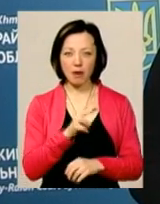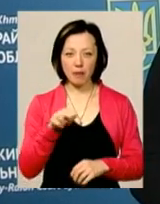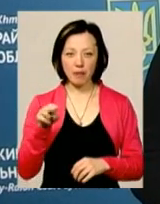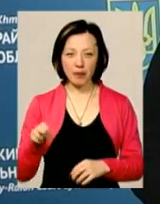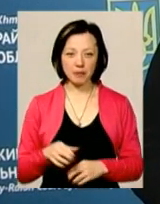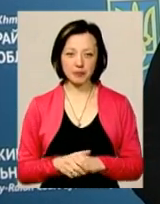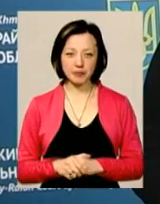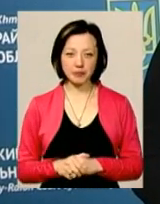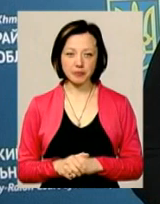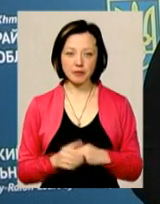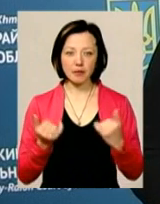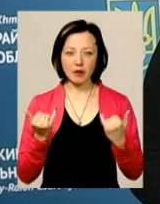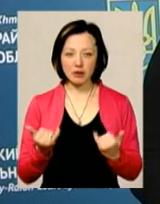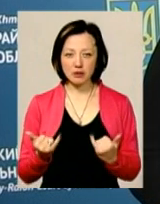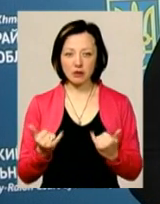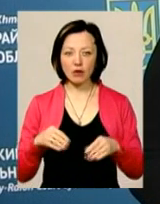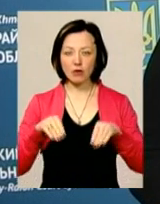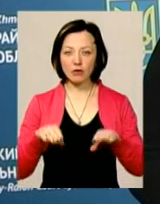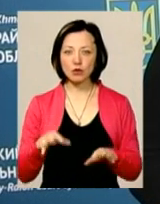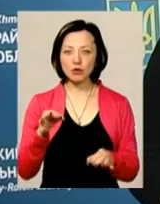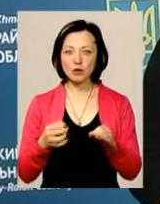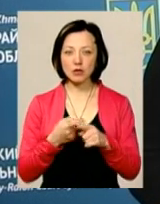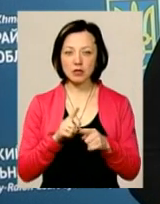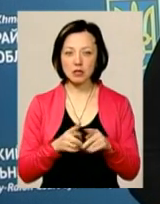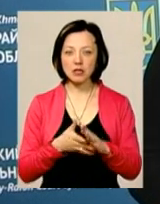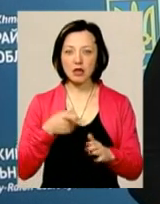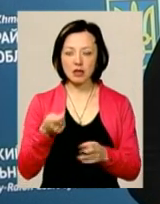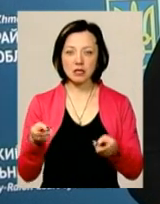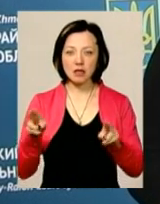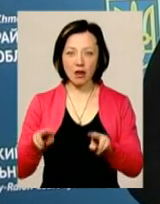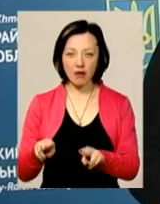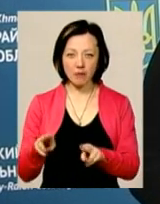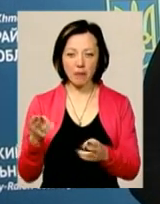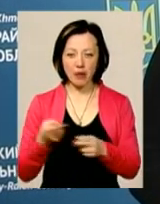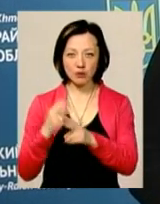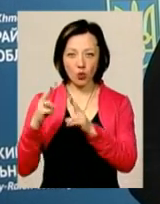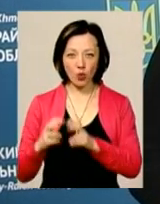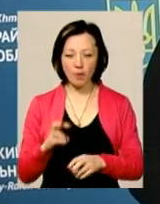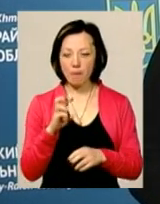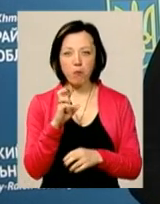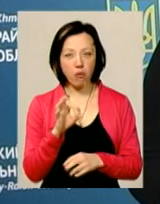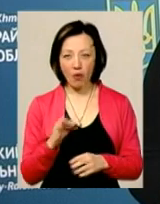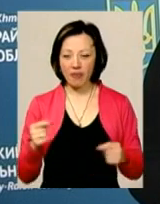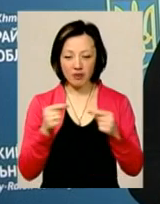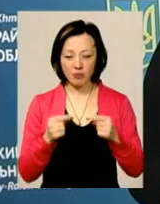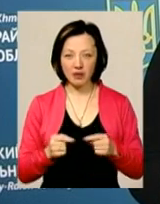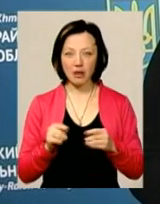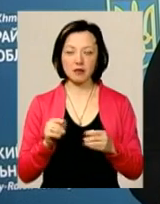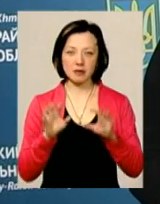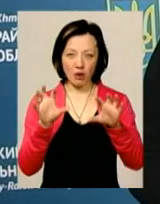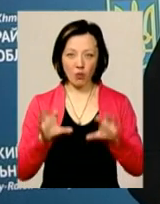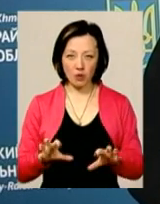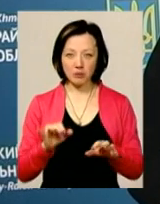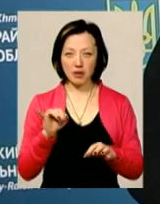пункту. Наразі ухвалою судді дана позовна заява залишена без руху, оскільки вона не відповідає вимогам чинного законодавства